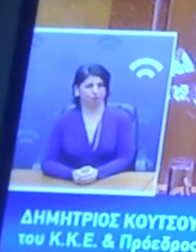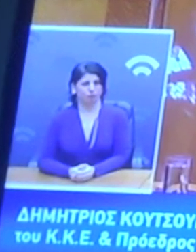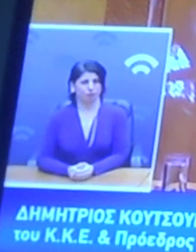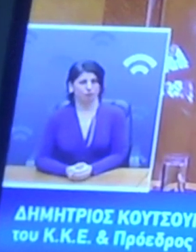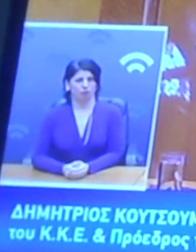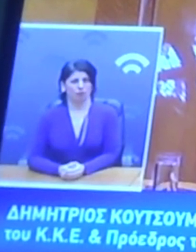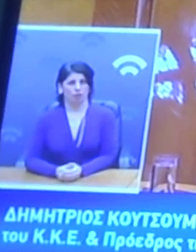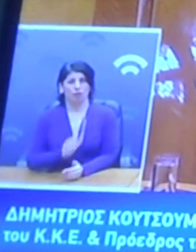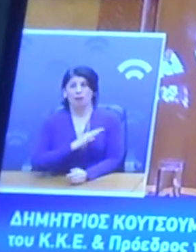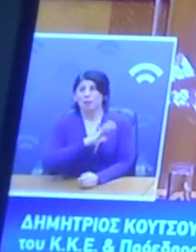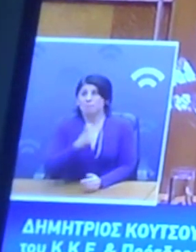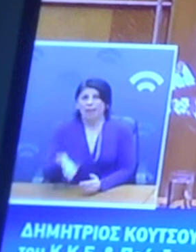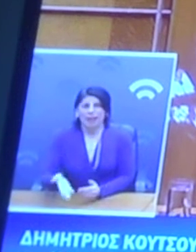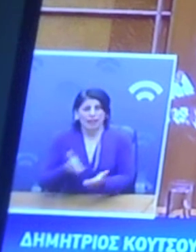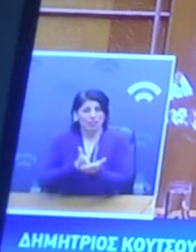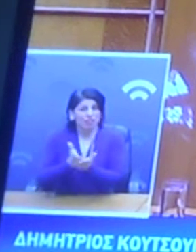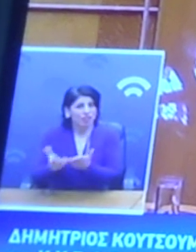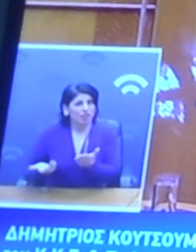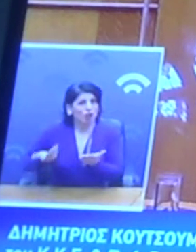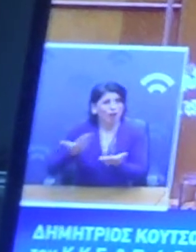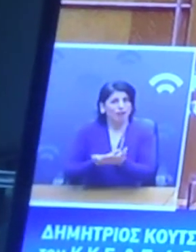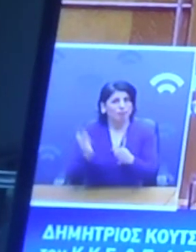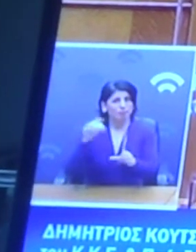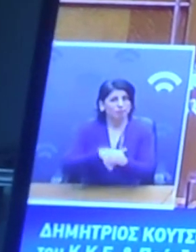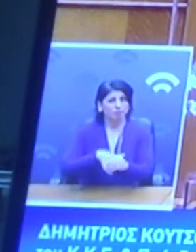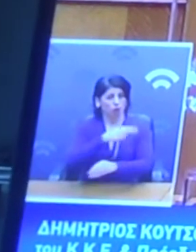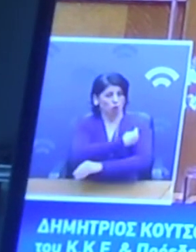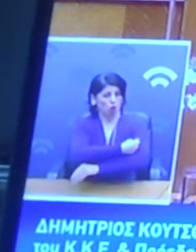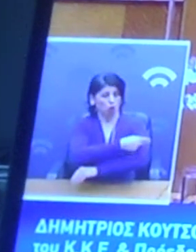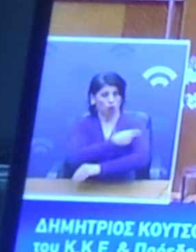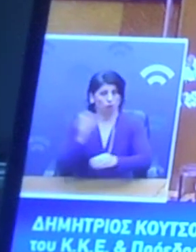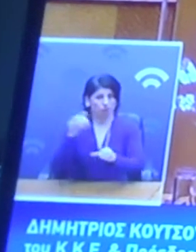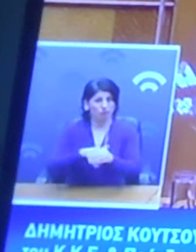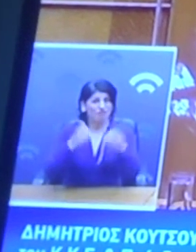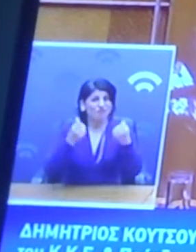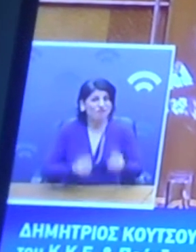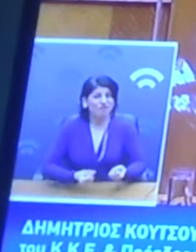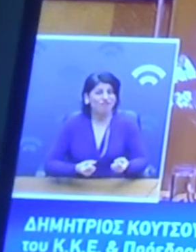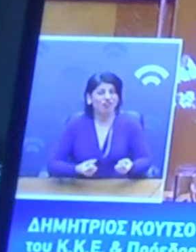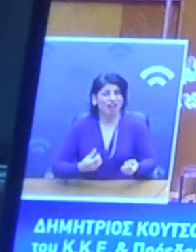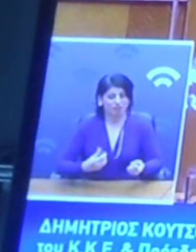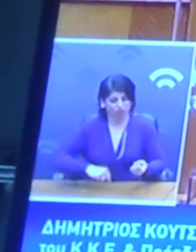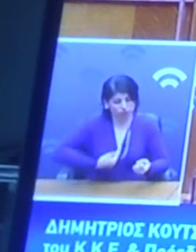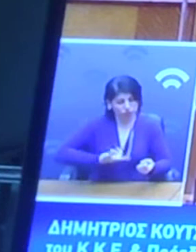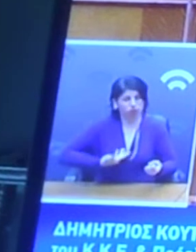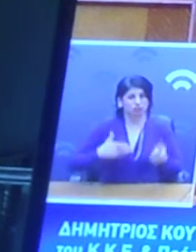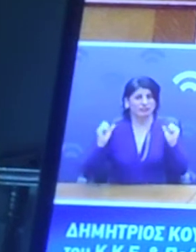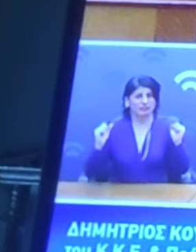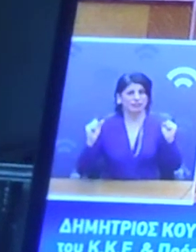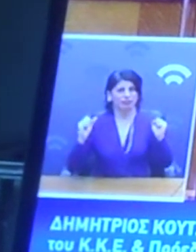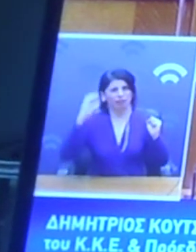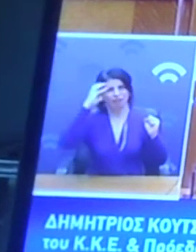δίκαιο αίτημα για την ένταξη των εργαζομένων στα νοσοκομεία, στα βαρέα και ανθυγιεινά, το θυμηθήκατε